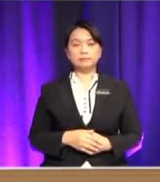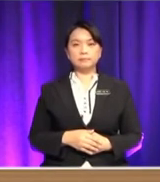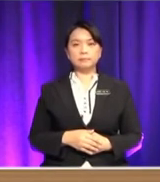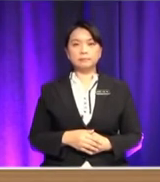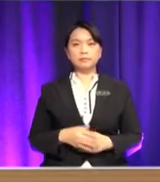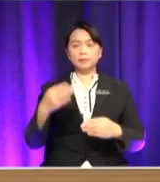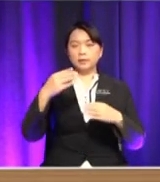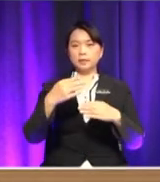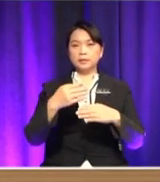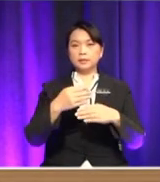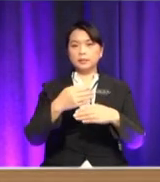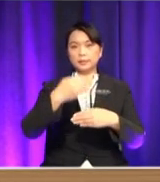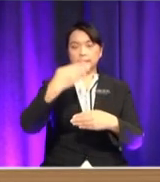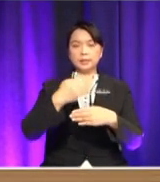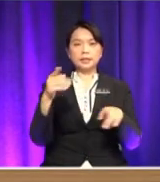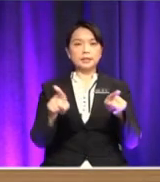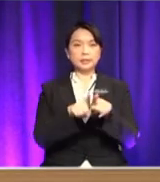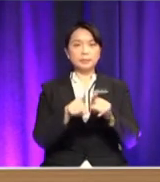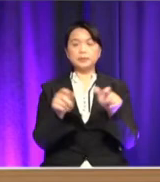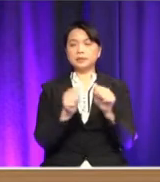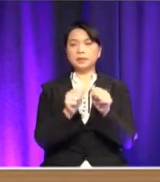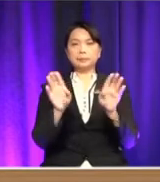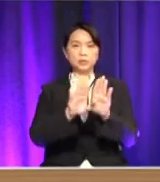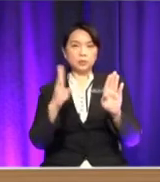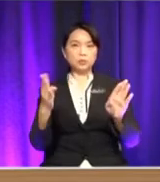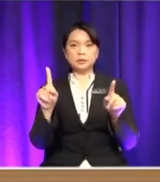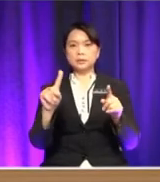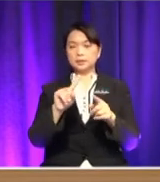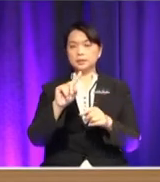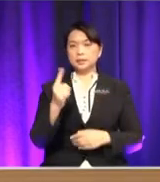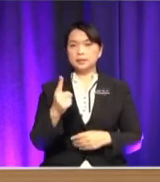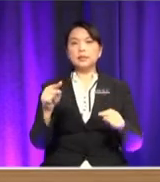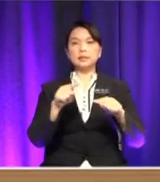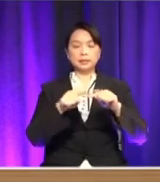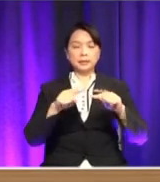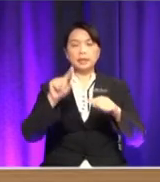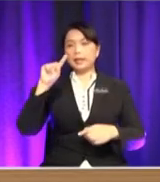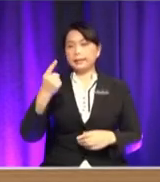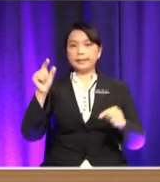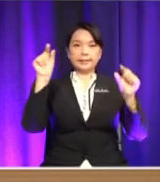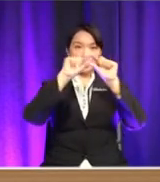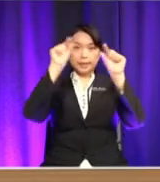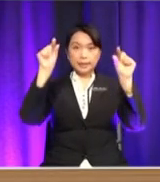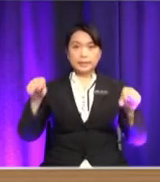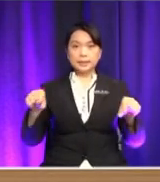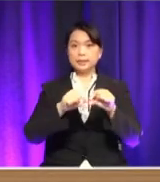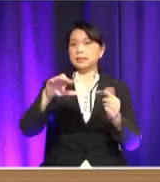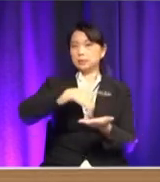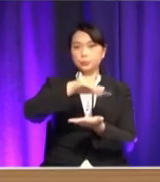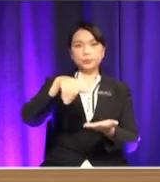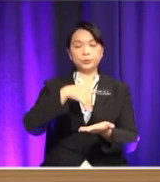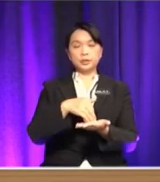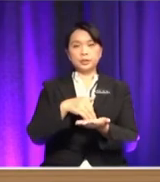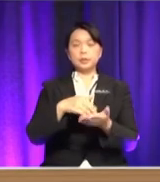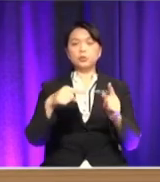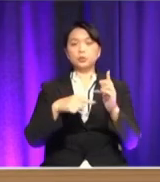besok kurang Samboja dengan pintu Oke semuanya frame dia keseluruhan Freddy Lucky keseluruhan enso ditunjukkan dengan